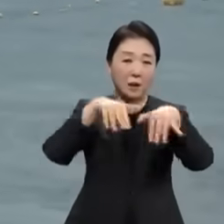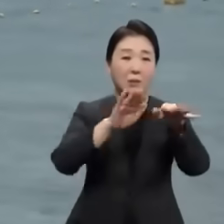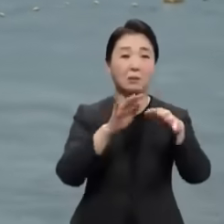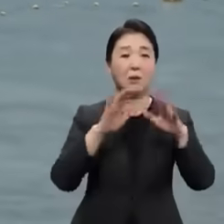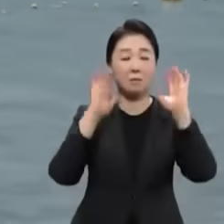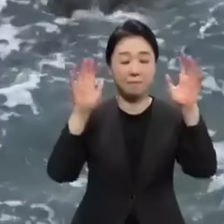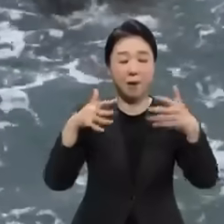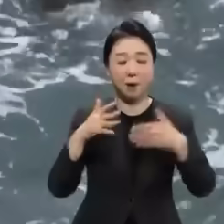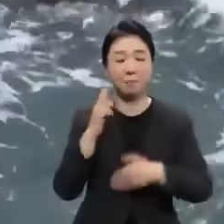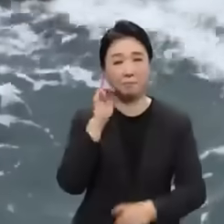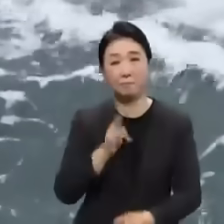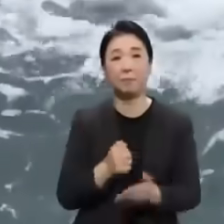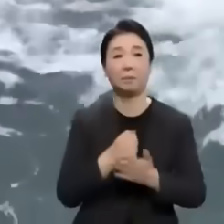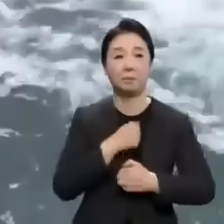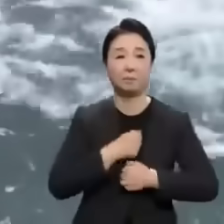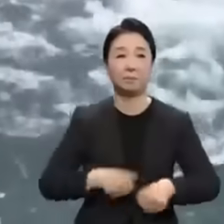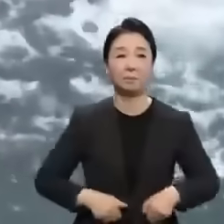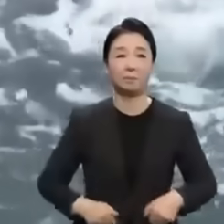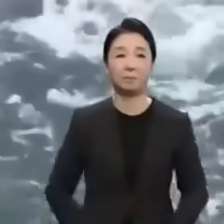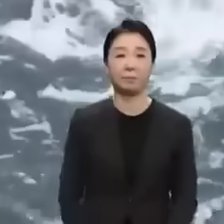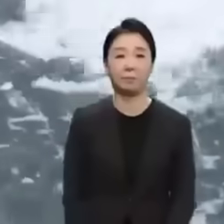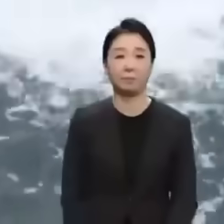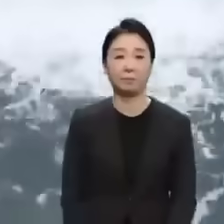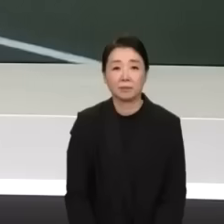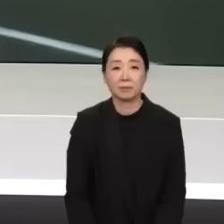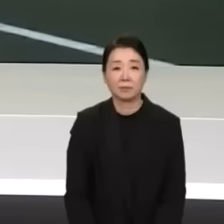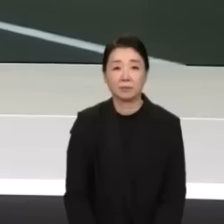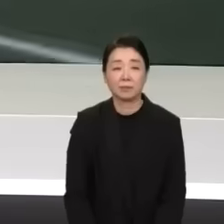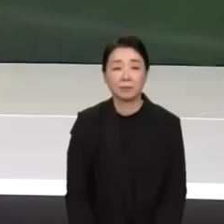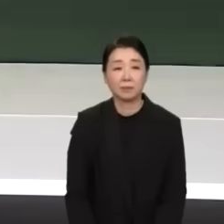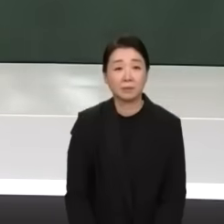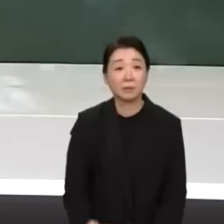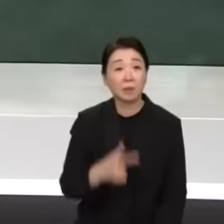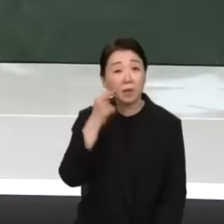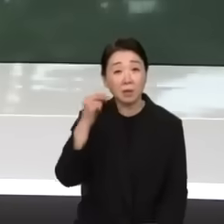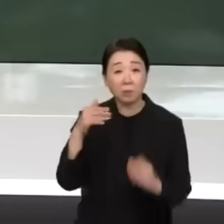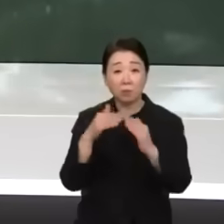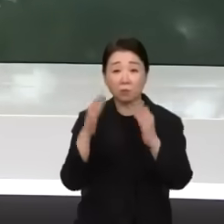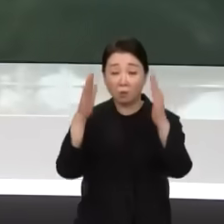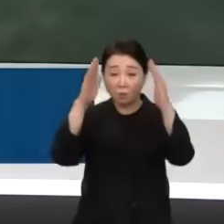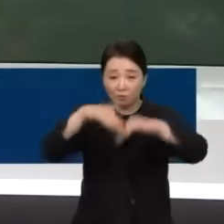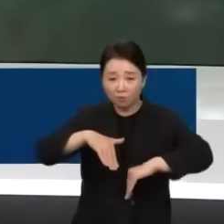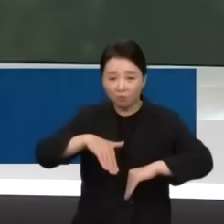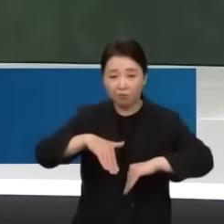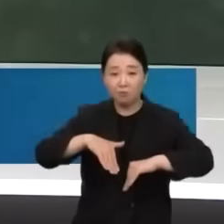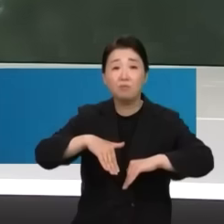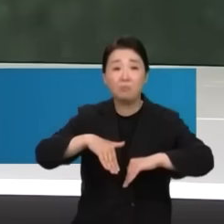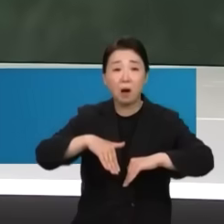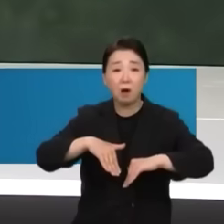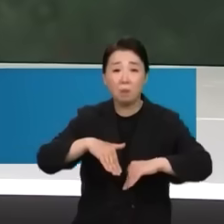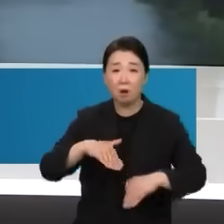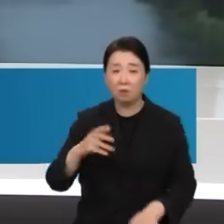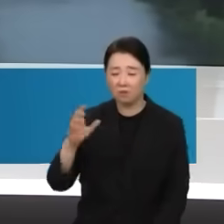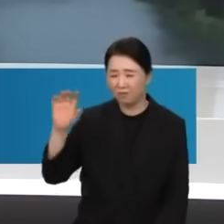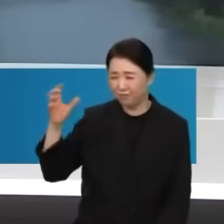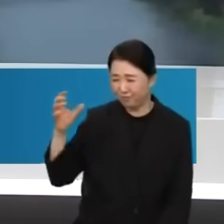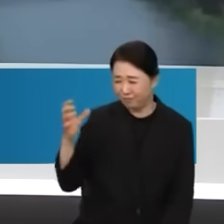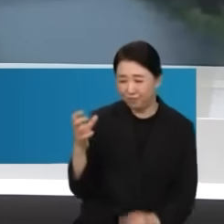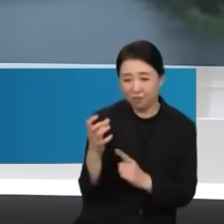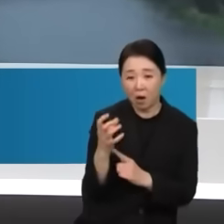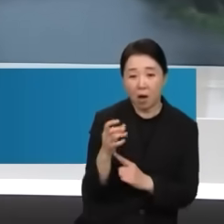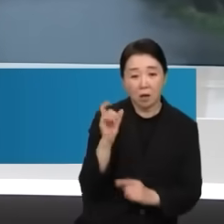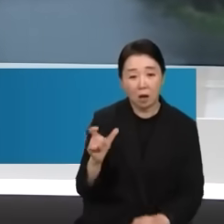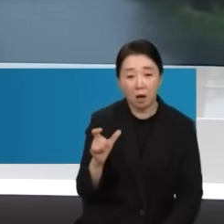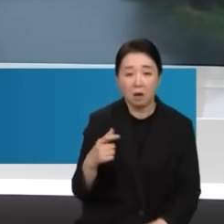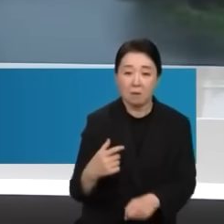합니다. JTBC 이재승입니다. 일본은 주택도 무너뜨리는 위력의 초강력 태풍